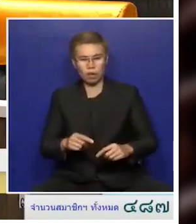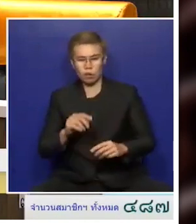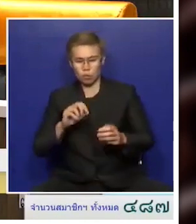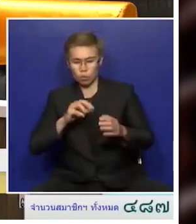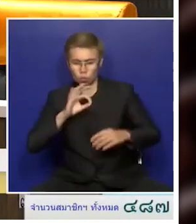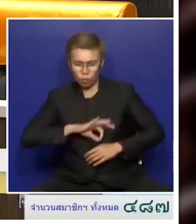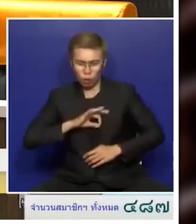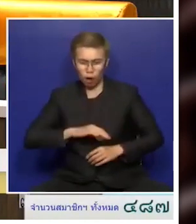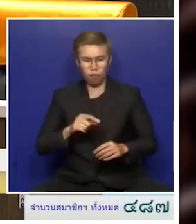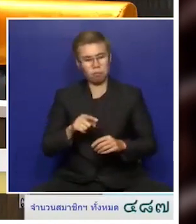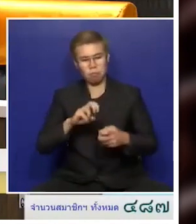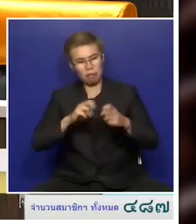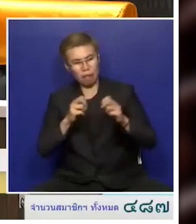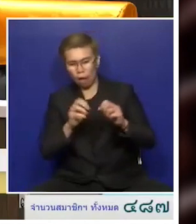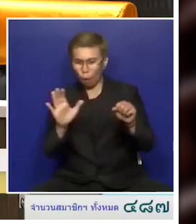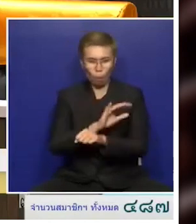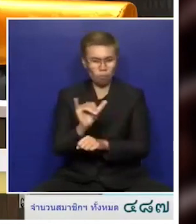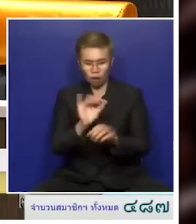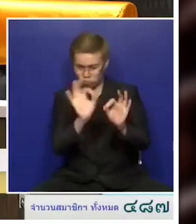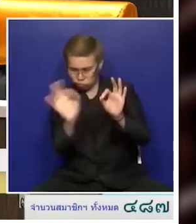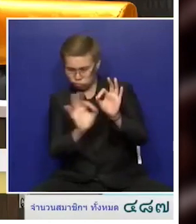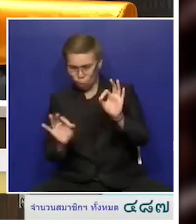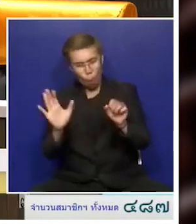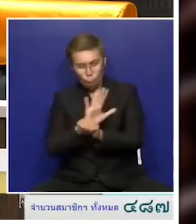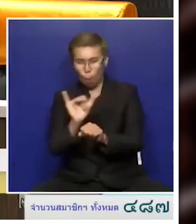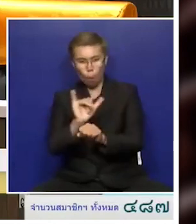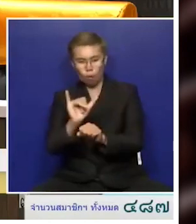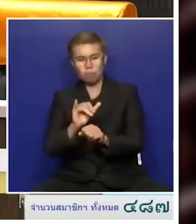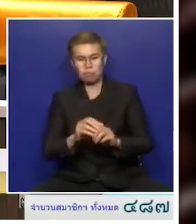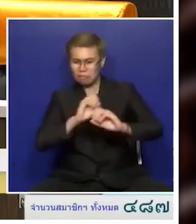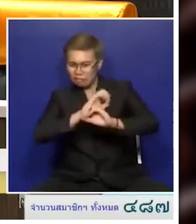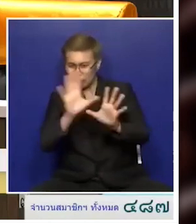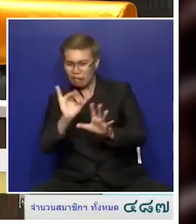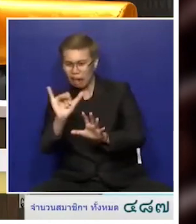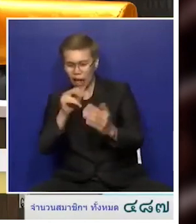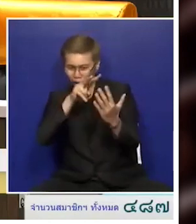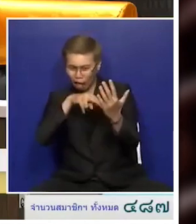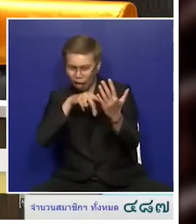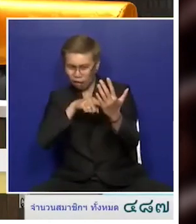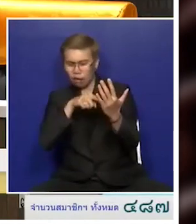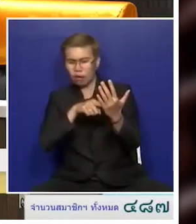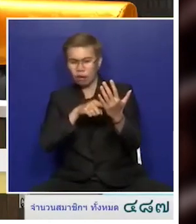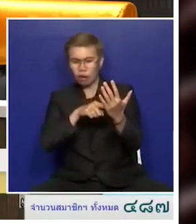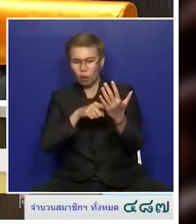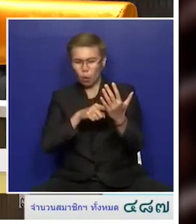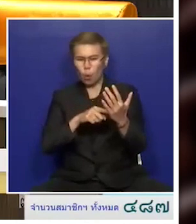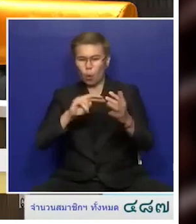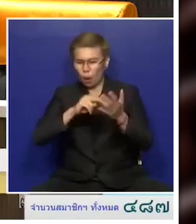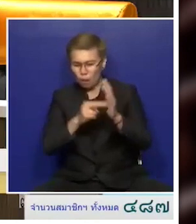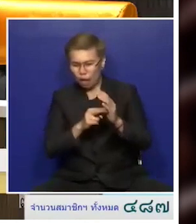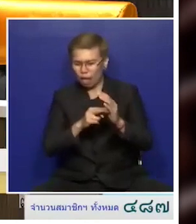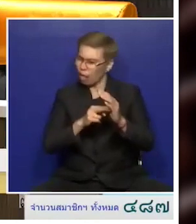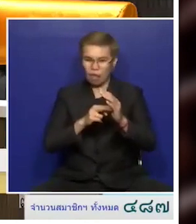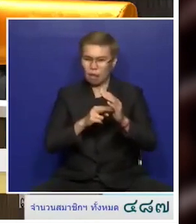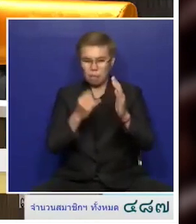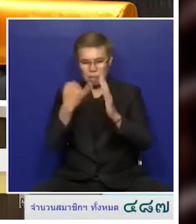รัฐบาลการเคลื่อนไหวทั้งหลายพุ่งเป้าไปที่สถาบันพระมหากษัตริย์เนื้อหาข้อเรียกร้องคำพูดหลักฐานมันชัดเจนเ